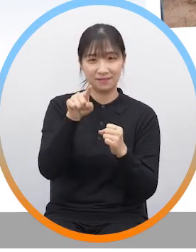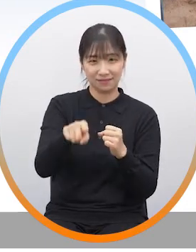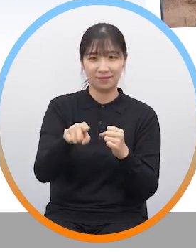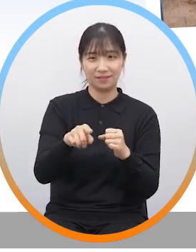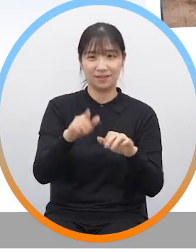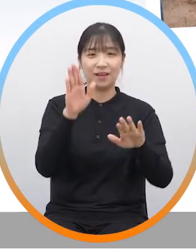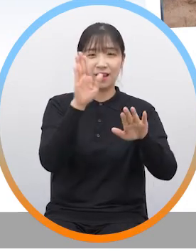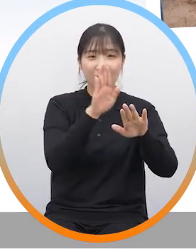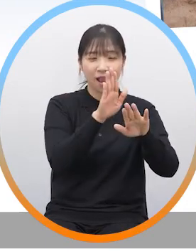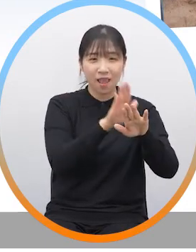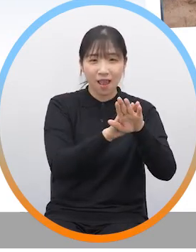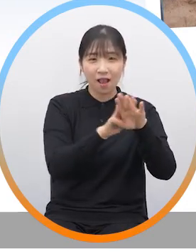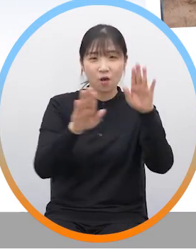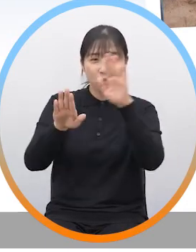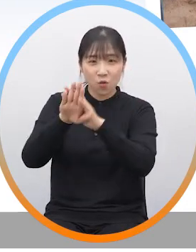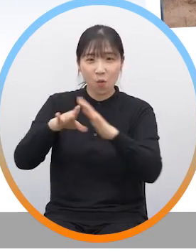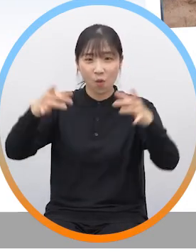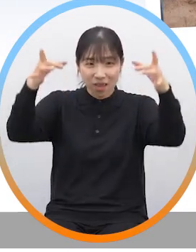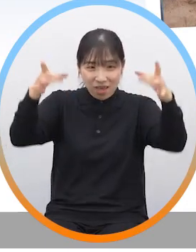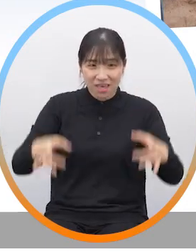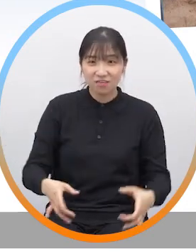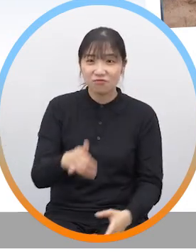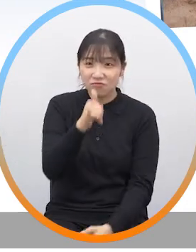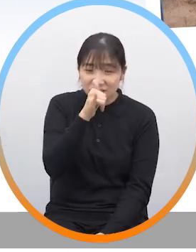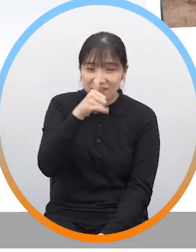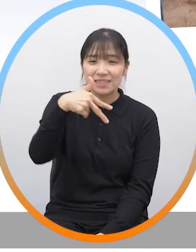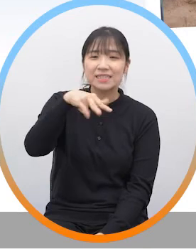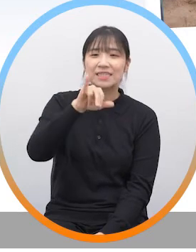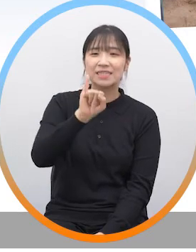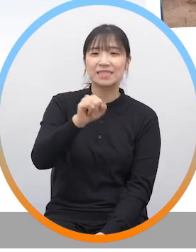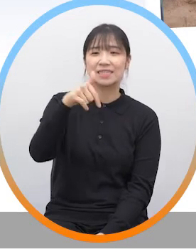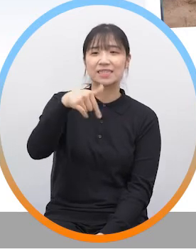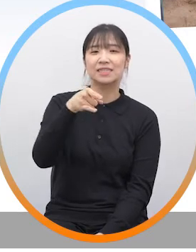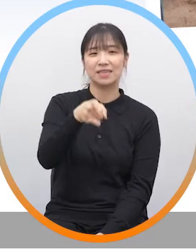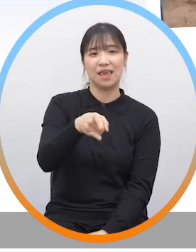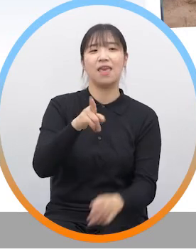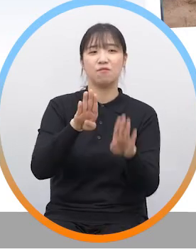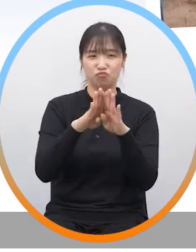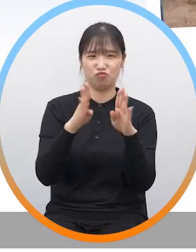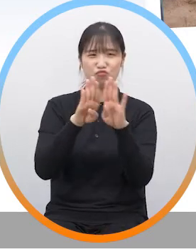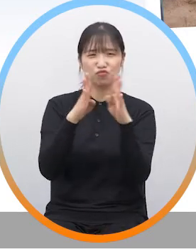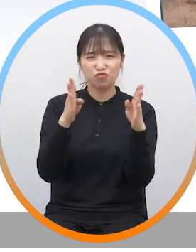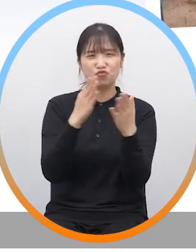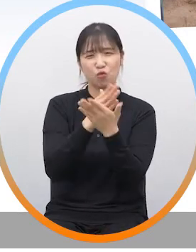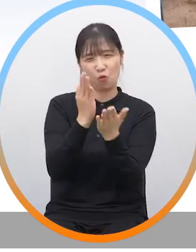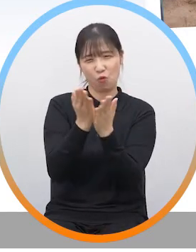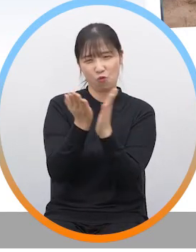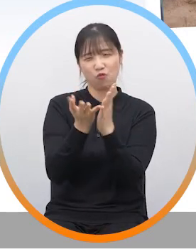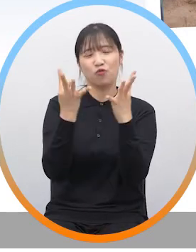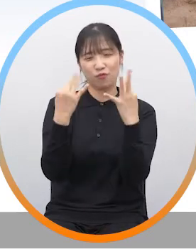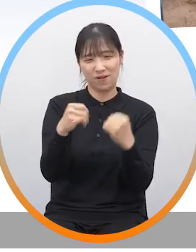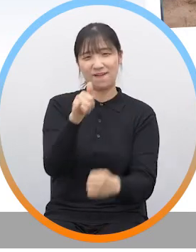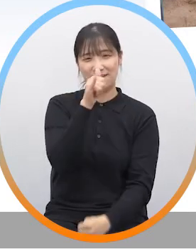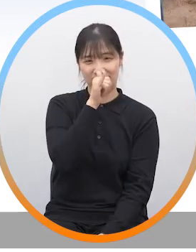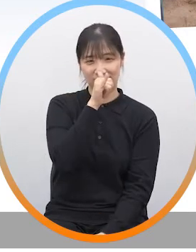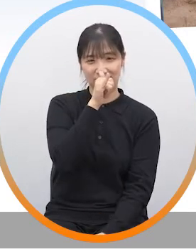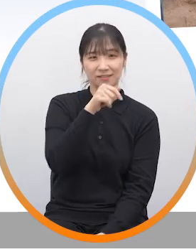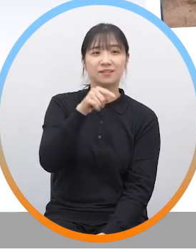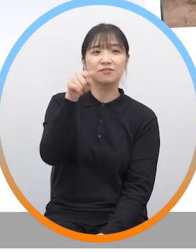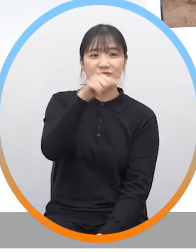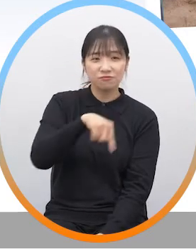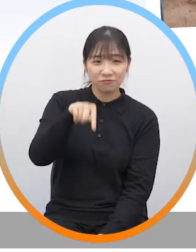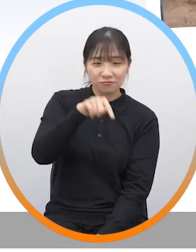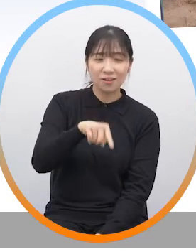살인문에서 뭐 이렇게 이제 양쪽에 기둥이 있으면 지게문. 문에도 여러 종류가 있습니다. 그